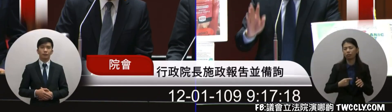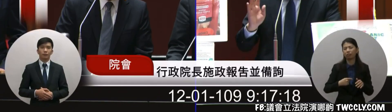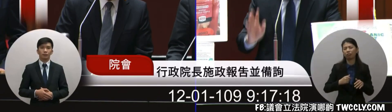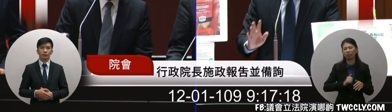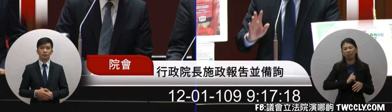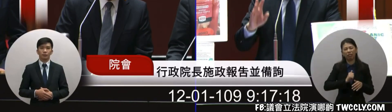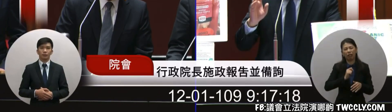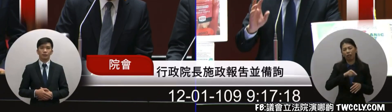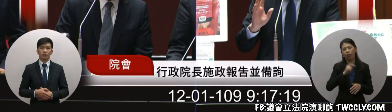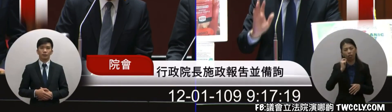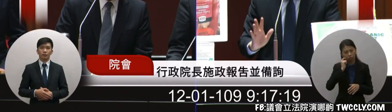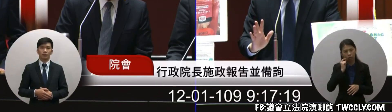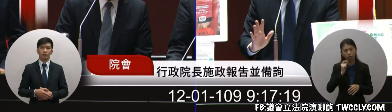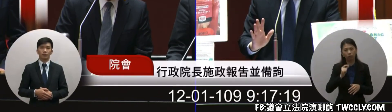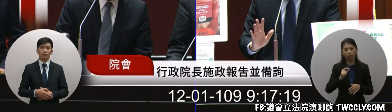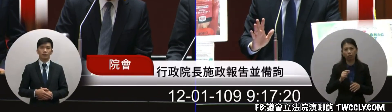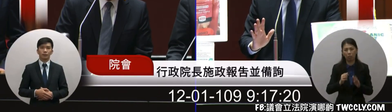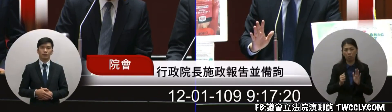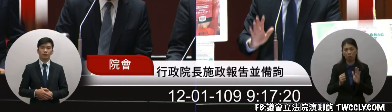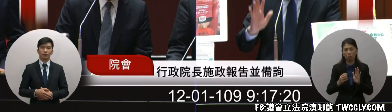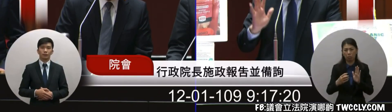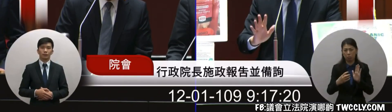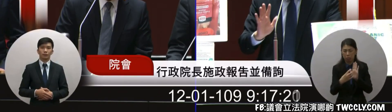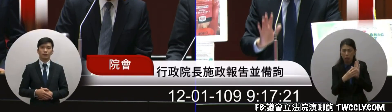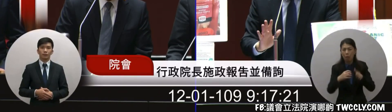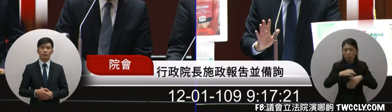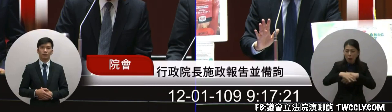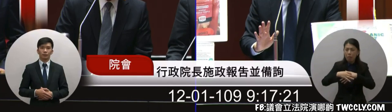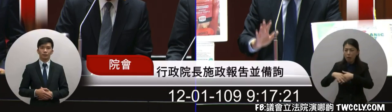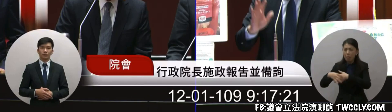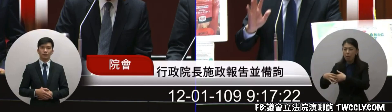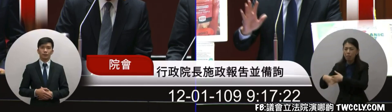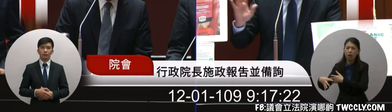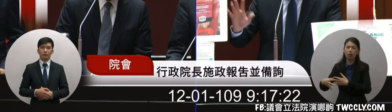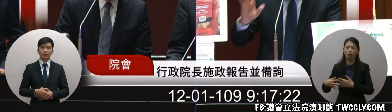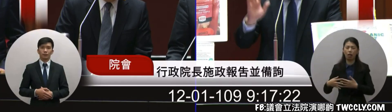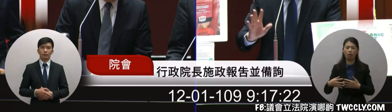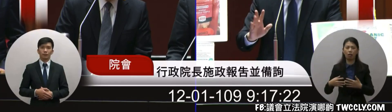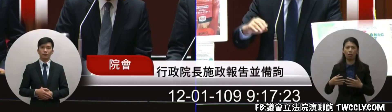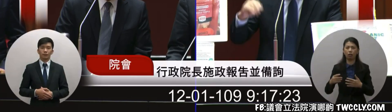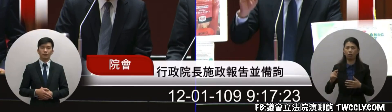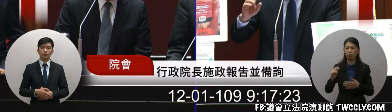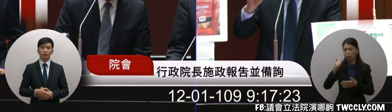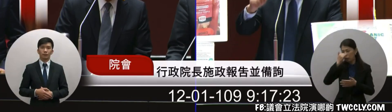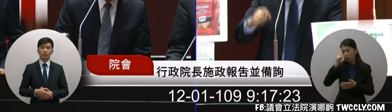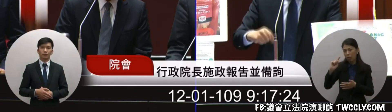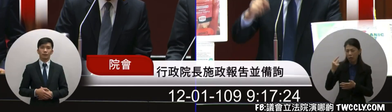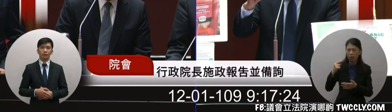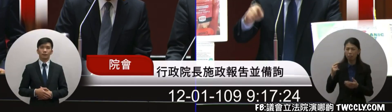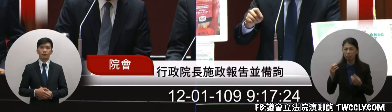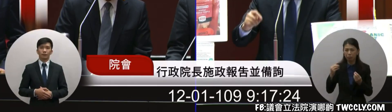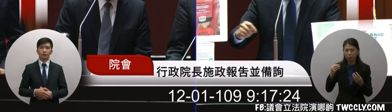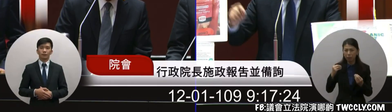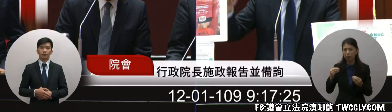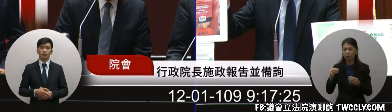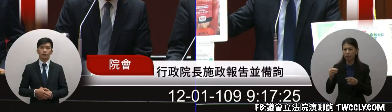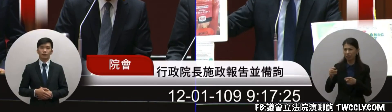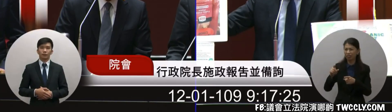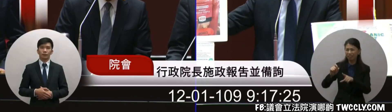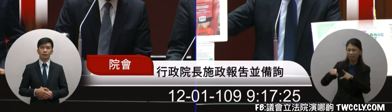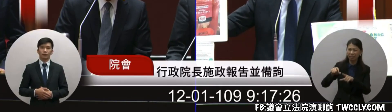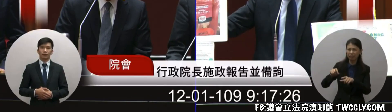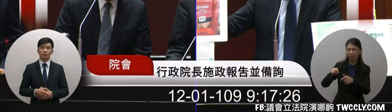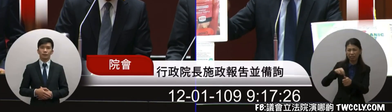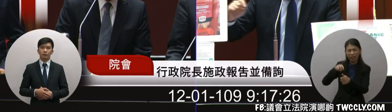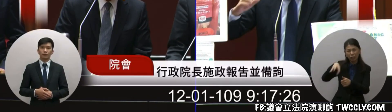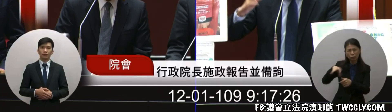了，更何况现在如果是标示的不明的话，就是标示的不明，就是说我们在源头上我们也不太知道说是哪些厂商，然后